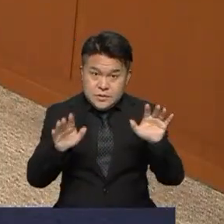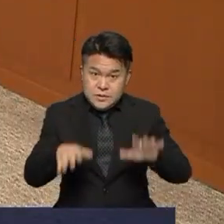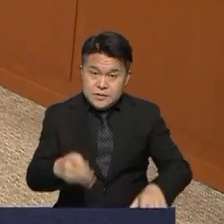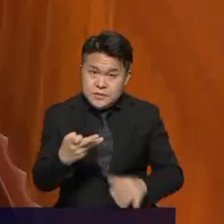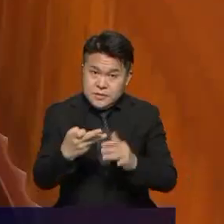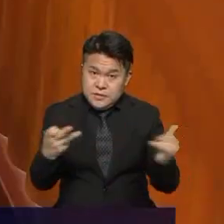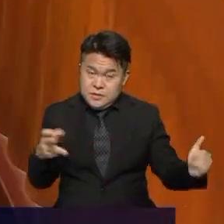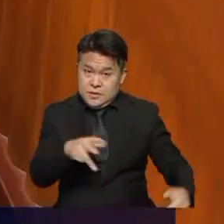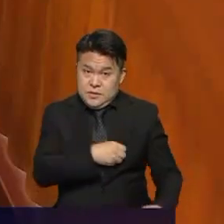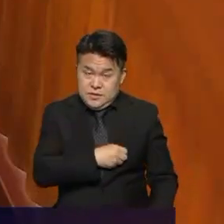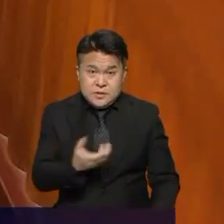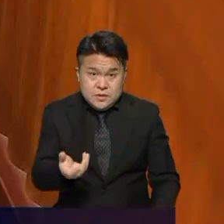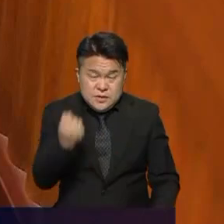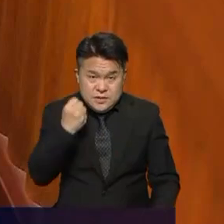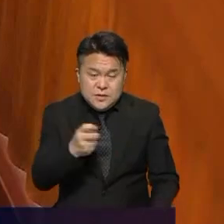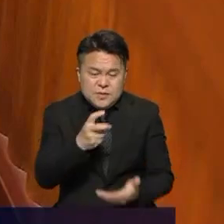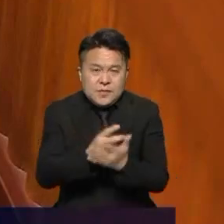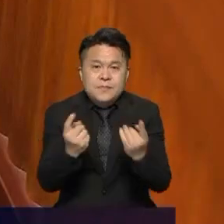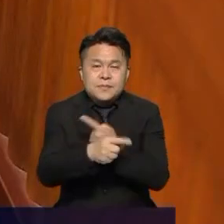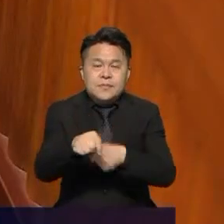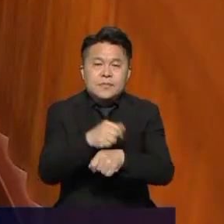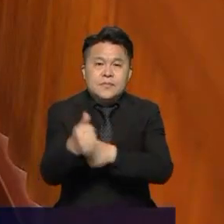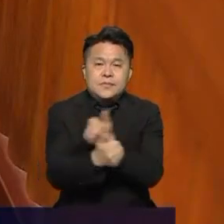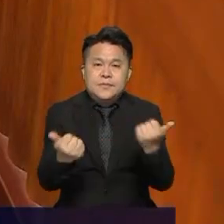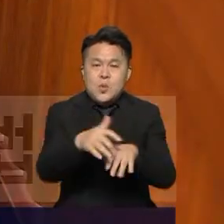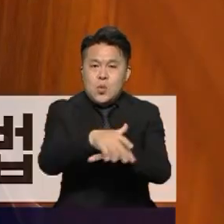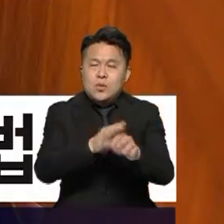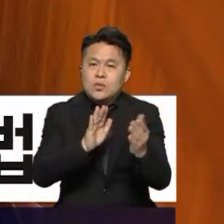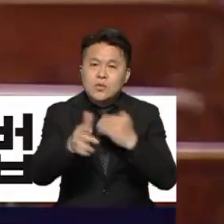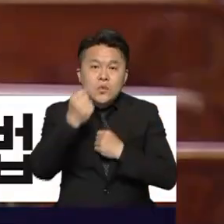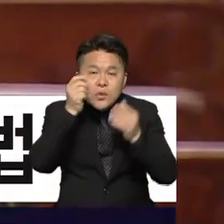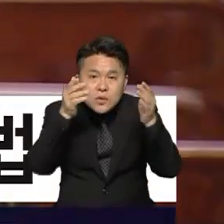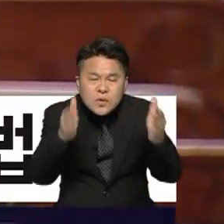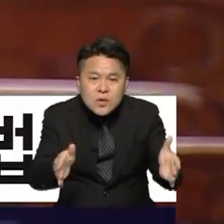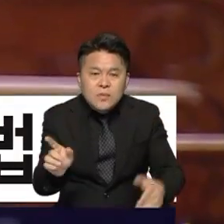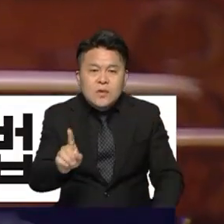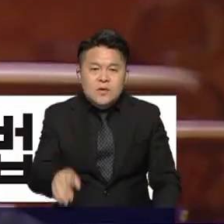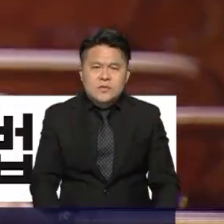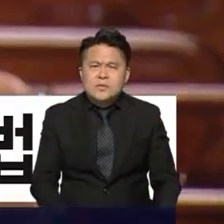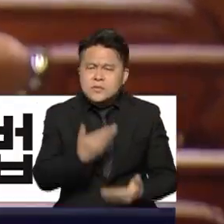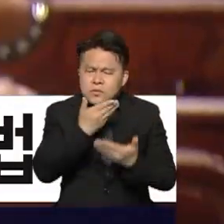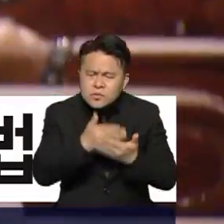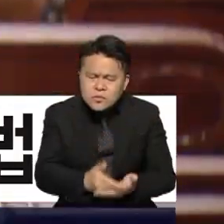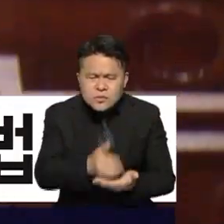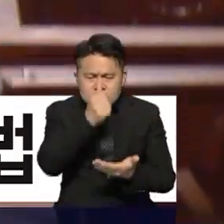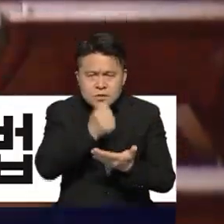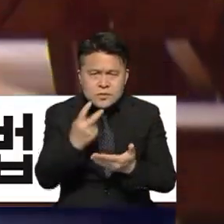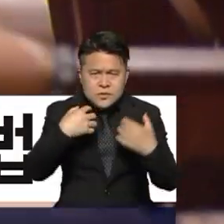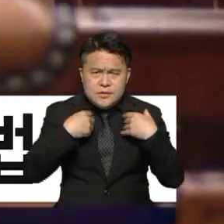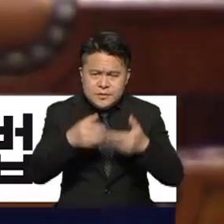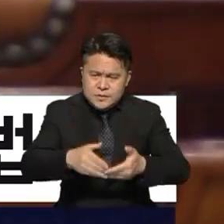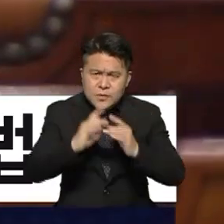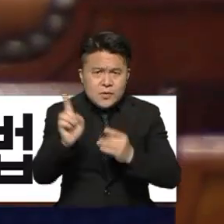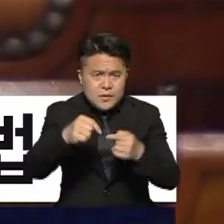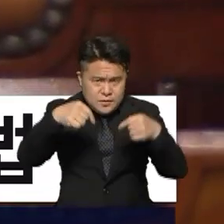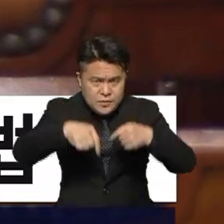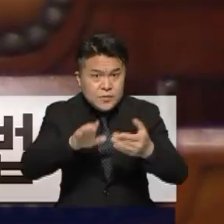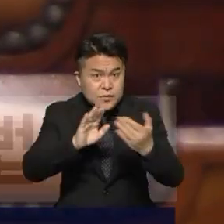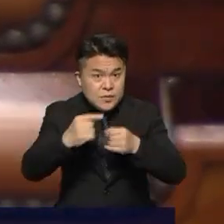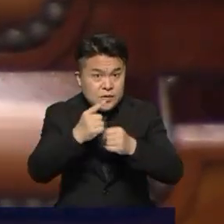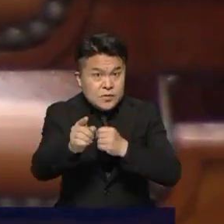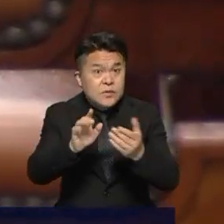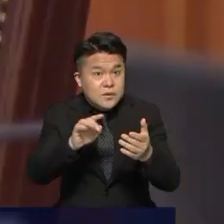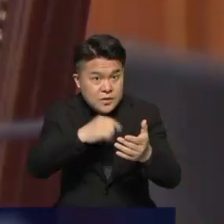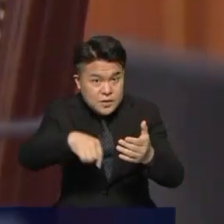13명의 의원으로 사법개혁특위를 구성해 6개월 동안 중대범죄수사청 신설을 논의한 뒤 1년 이내 설치하고